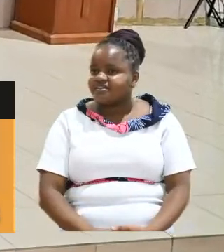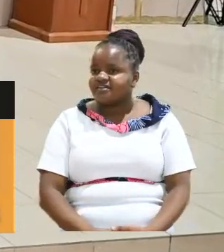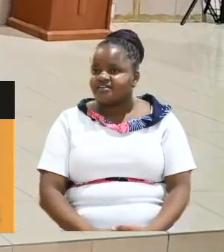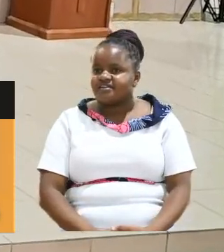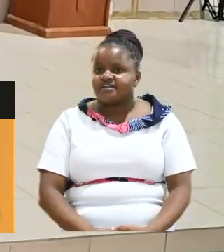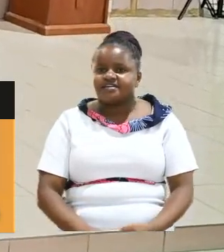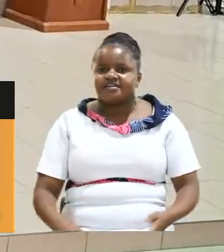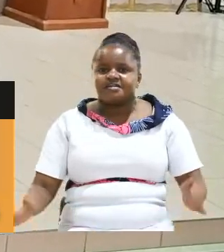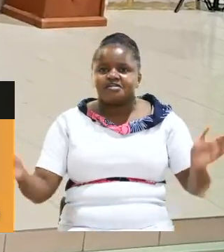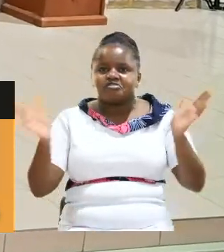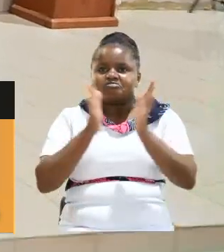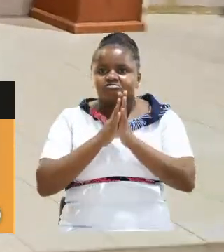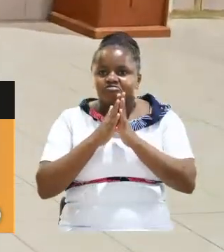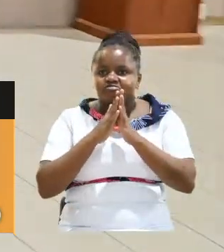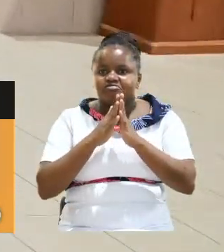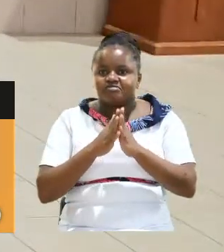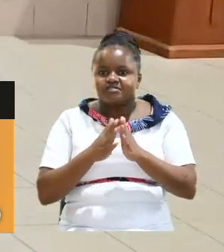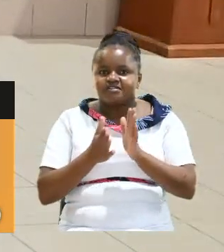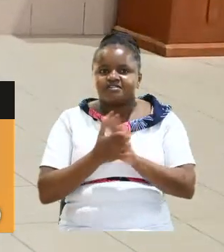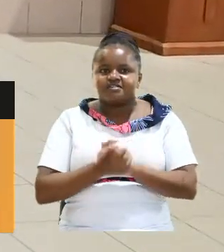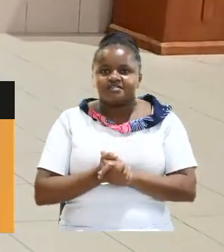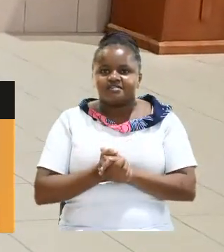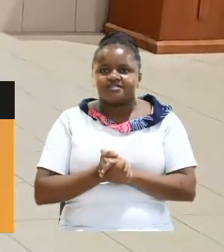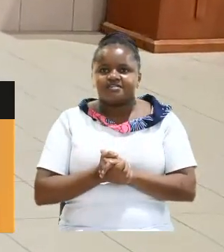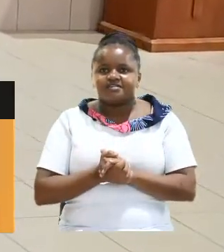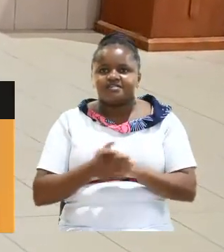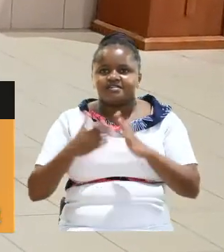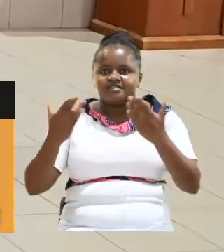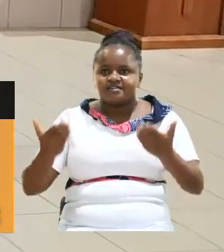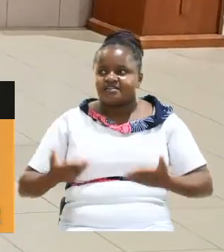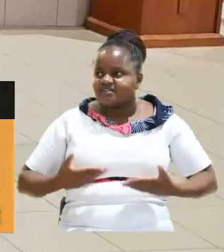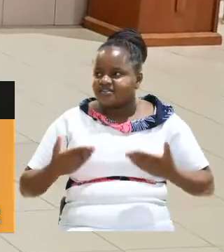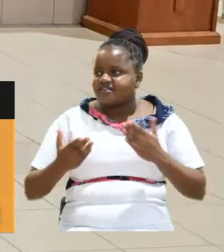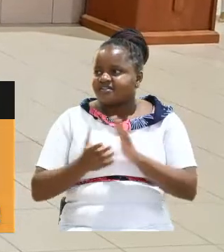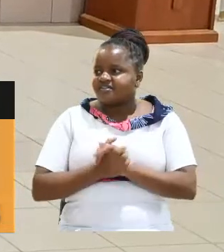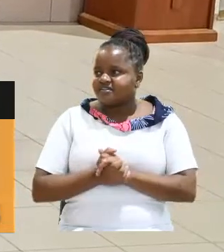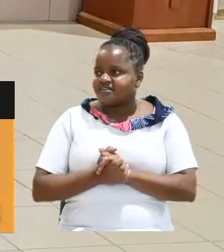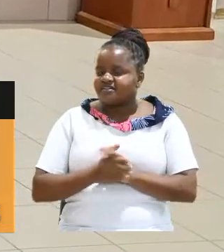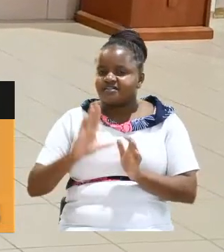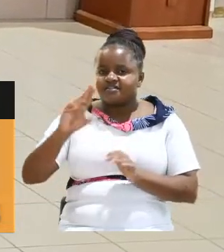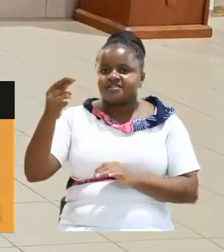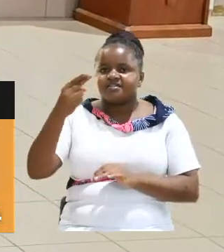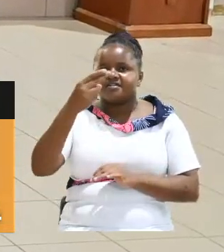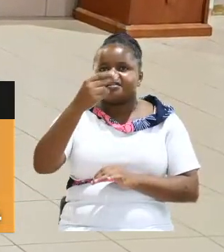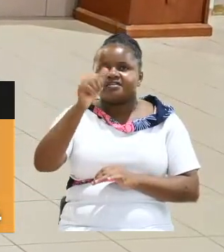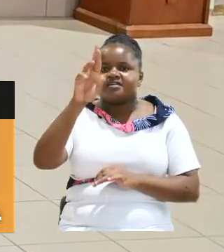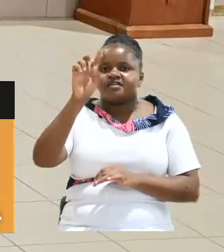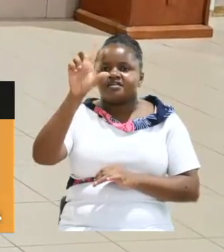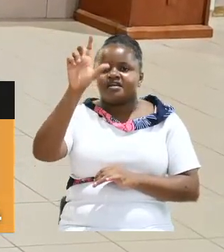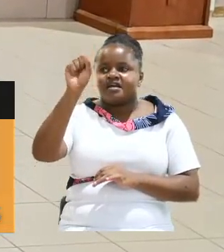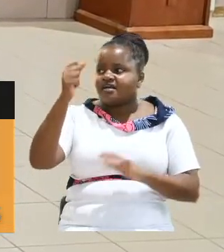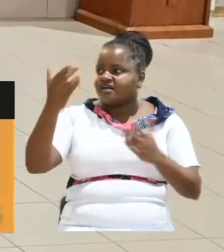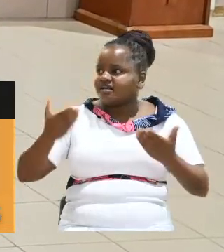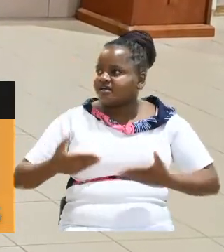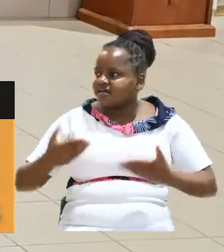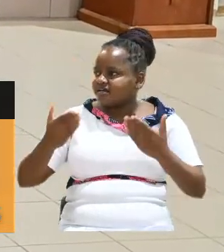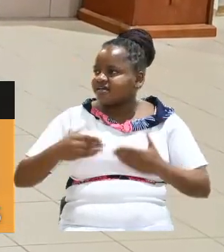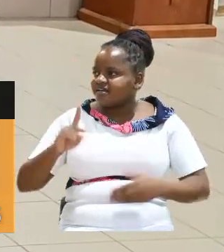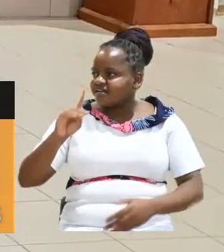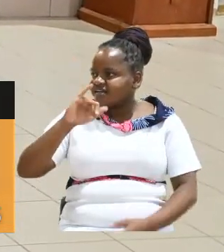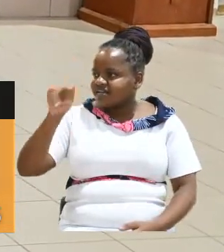hands together. Help me invite Mr. Charles. Mpigia makofi ya kikuja. DJ,